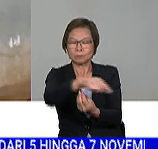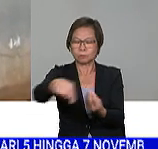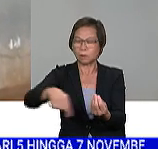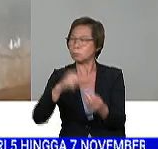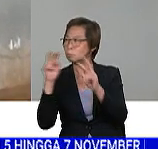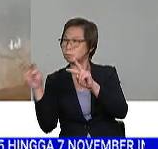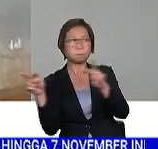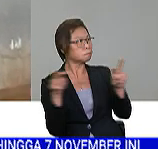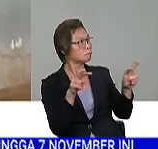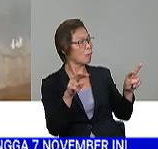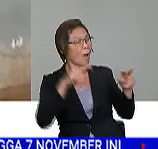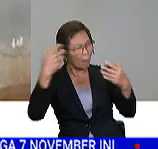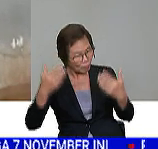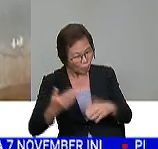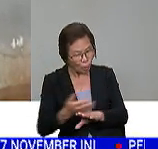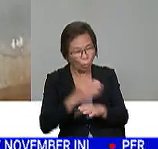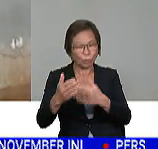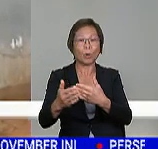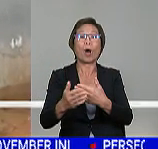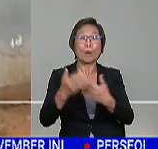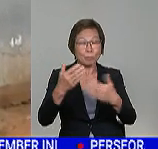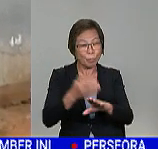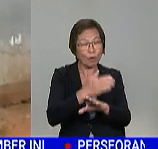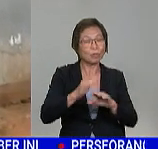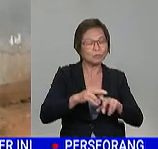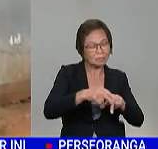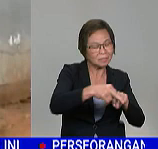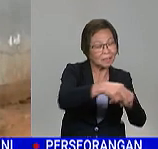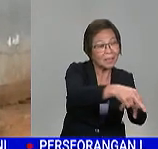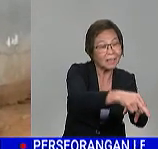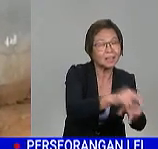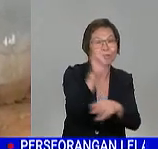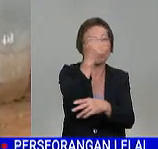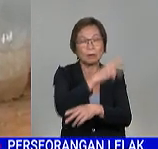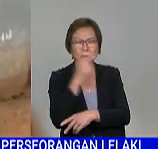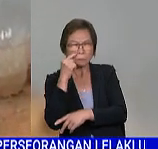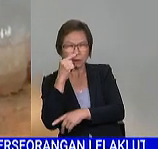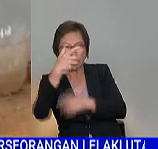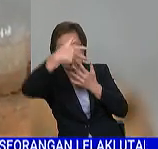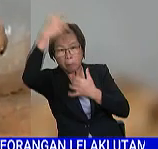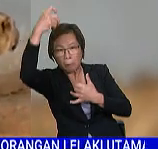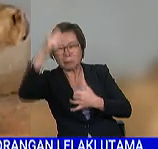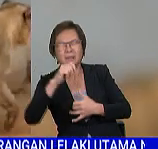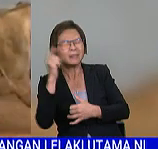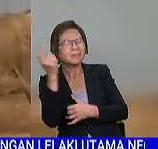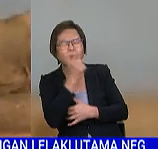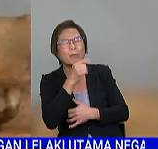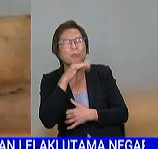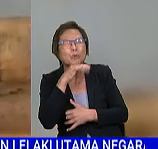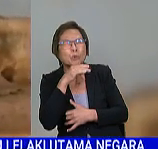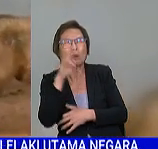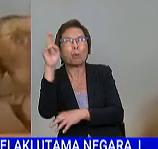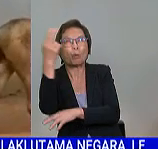sekelilingnya sebelum berjalan kembali ke hutan. Ramai netizen menganggap tindakan singa tersebut seolah-olah tidak ingin mengotorkan